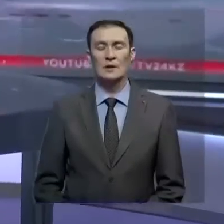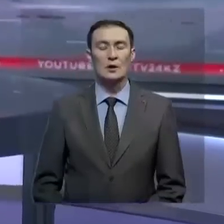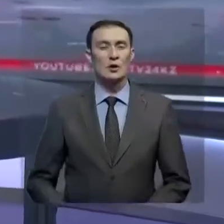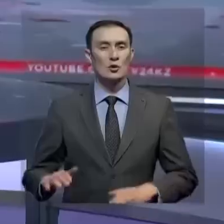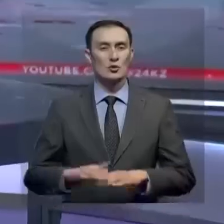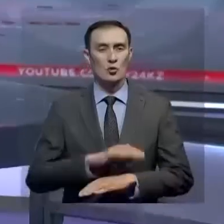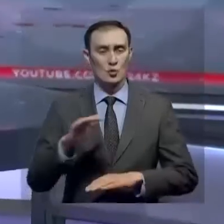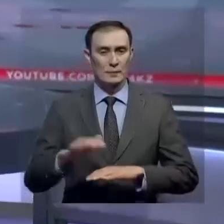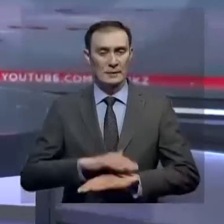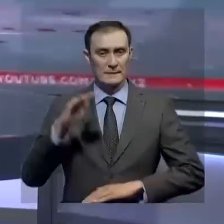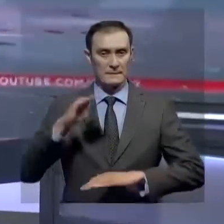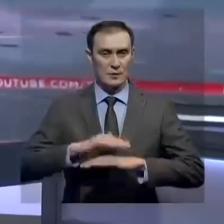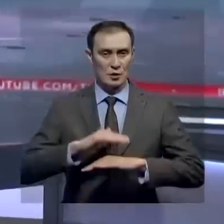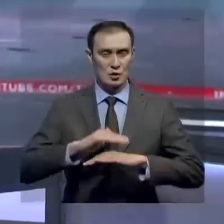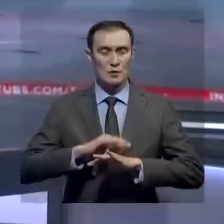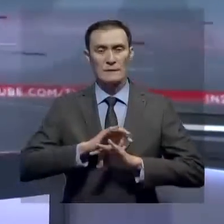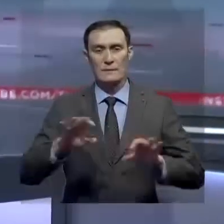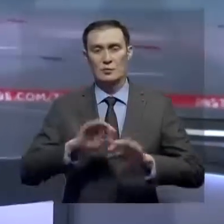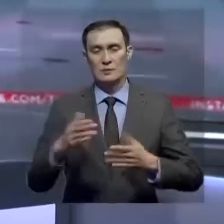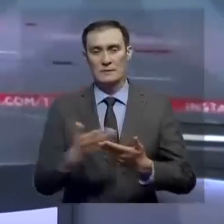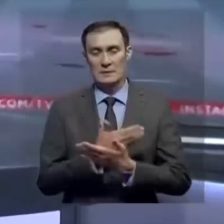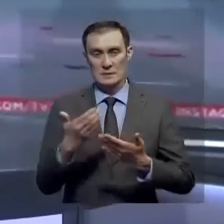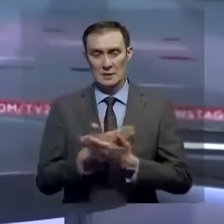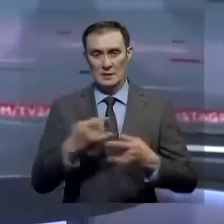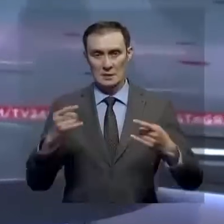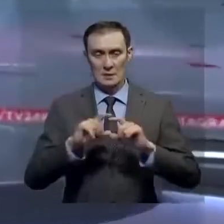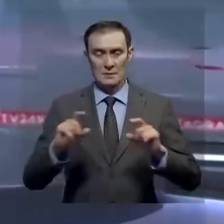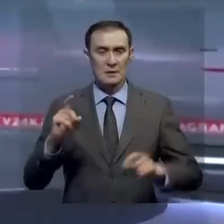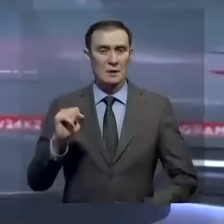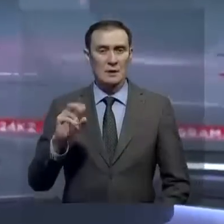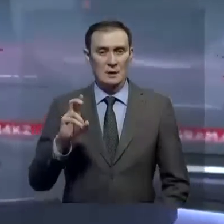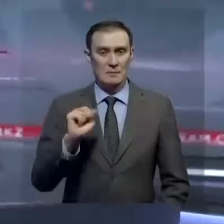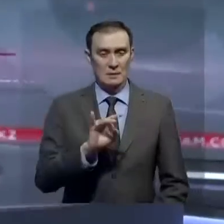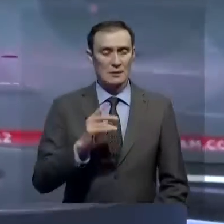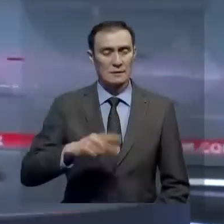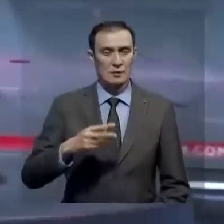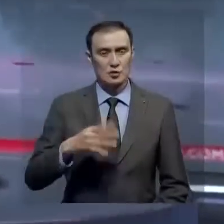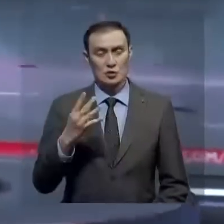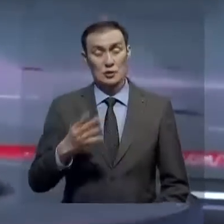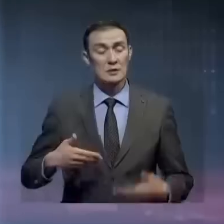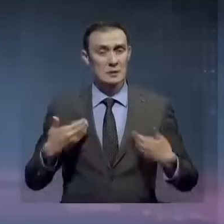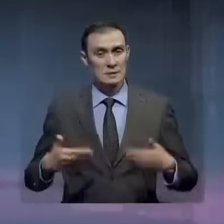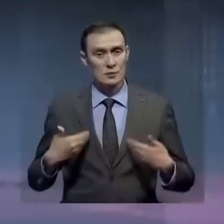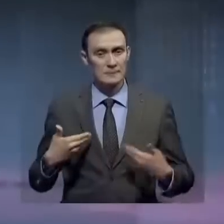Новости продолжают эфир канала Хабар 24. В студии работают Хасан Исраилов и Вера Захарчук. Здравствуйте.